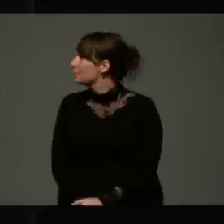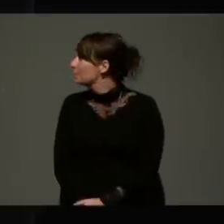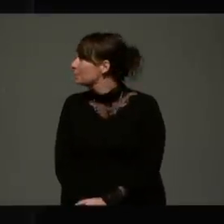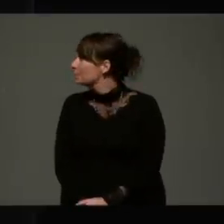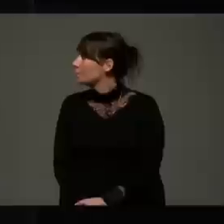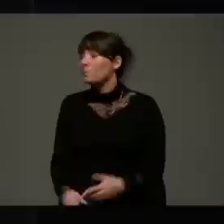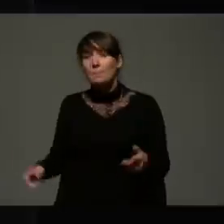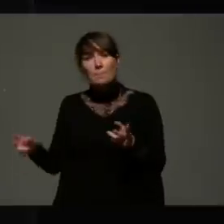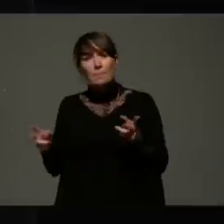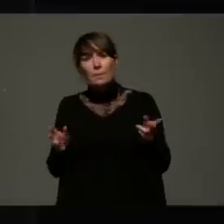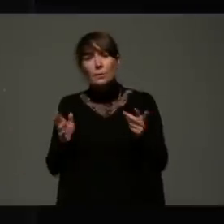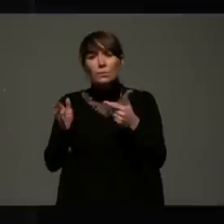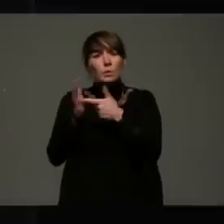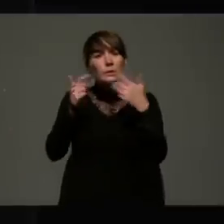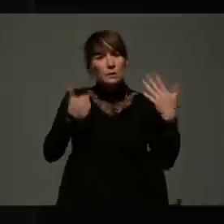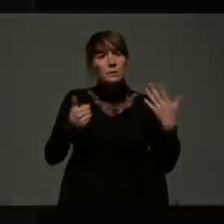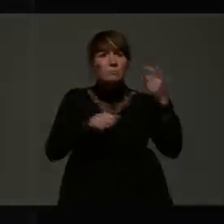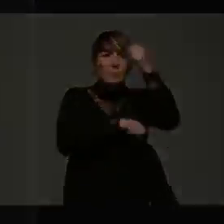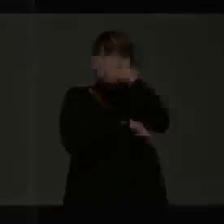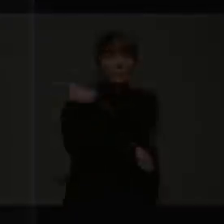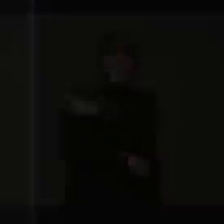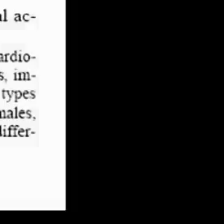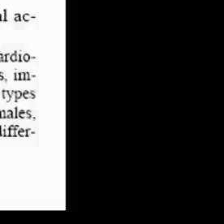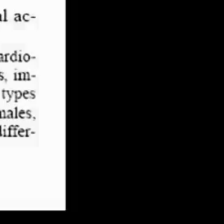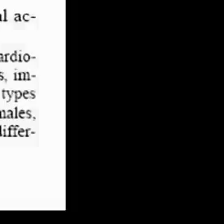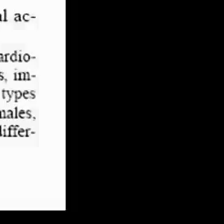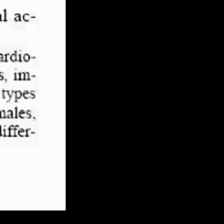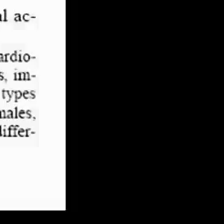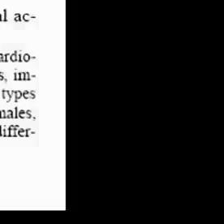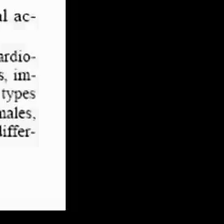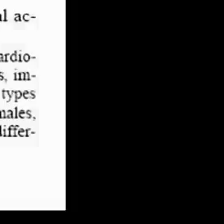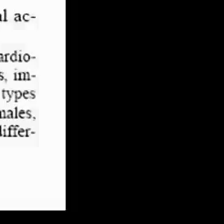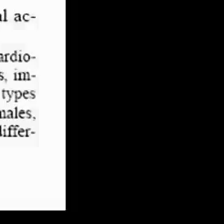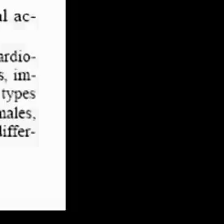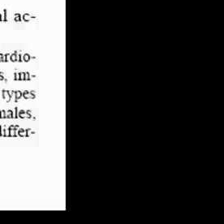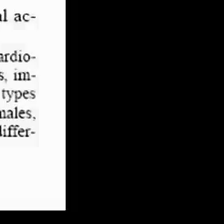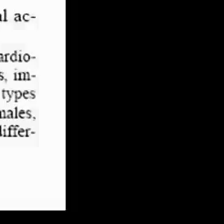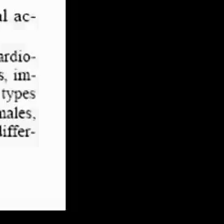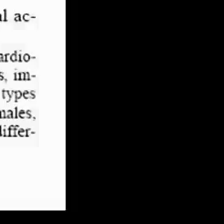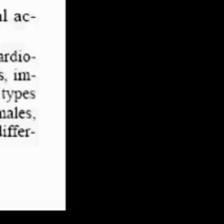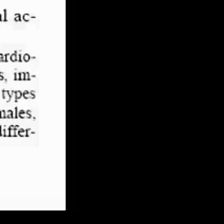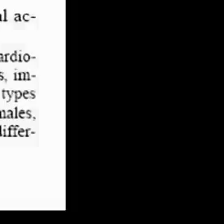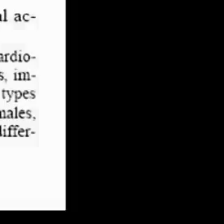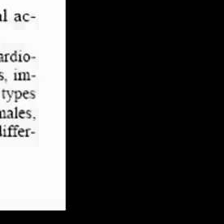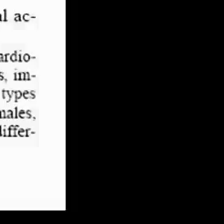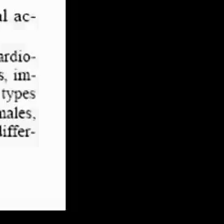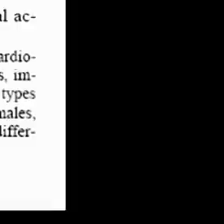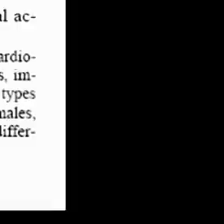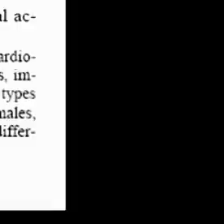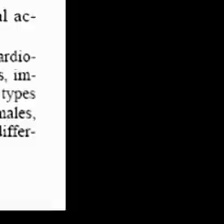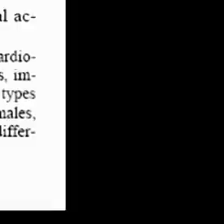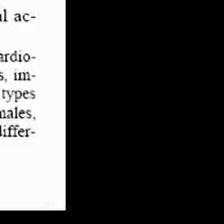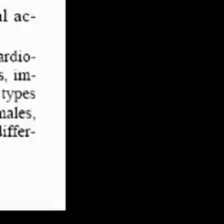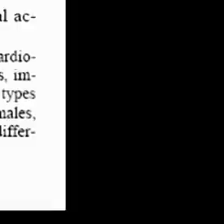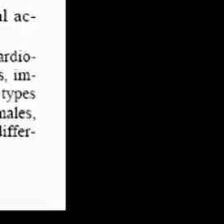À la même période, vous voyez, 2006, aux États-Unis, est sorti des publications du même type. Ici, donc, vous avez le